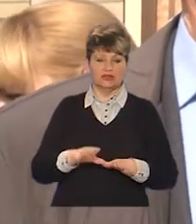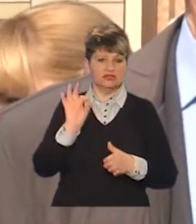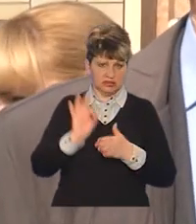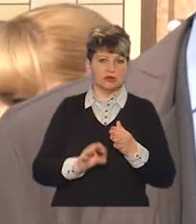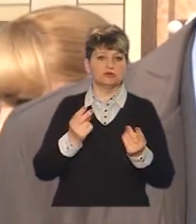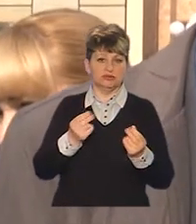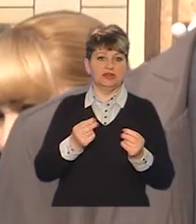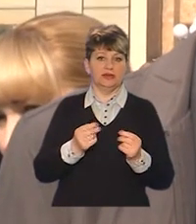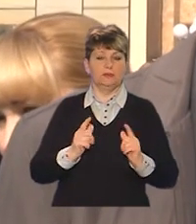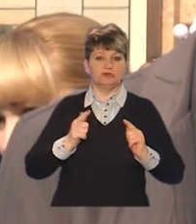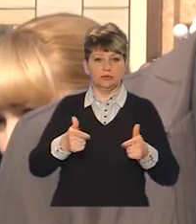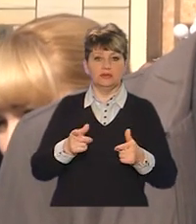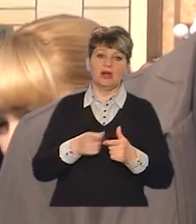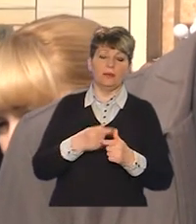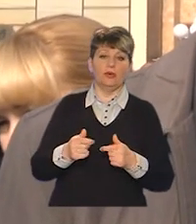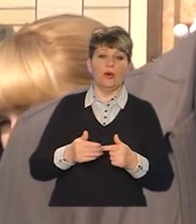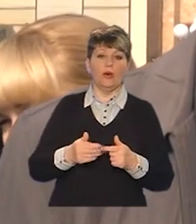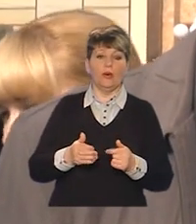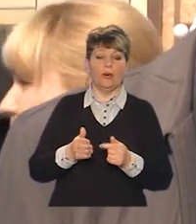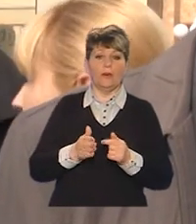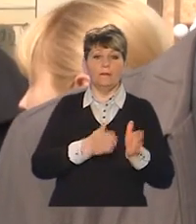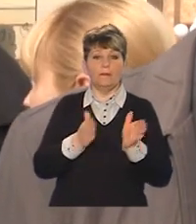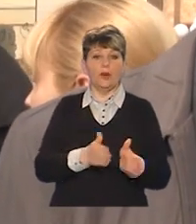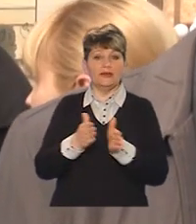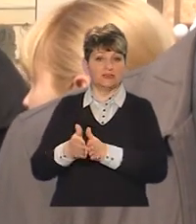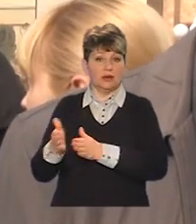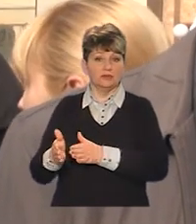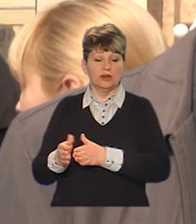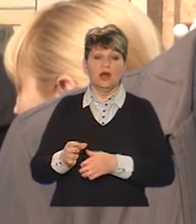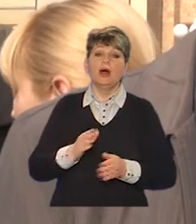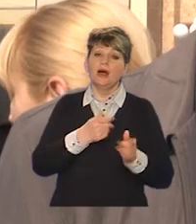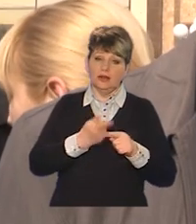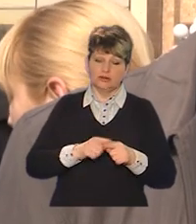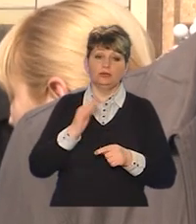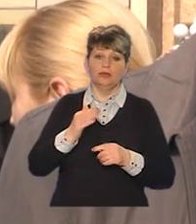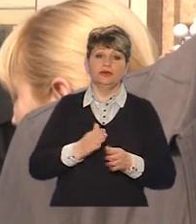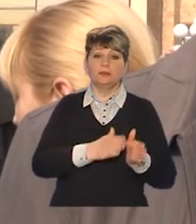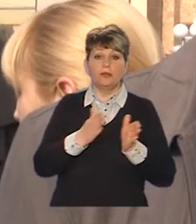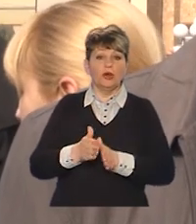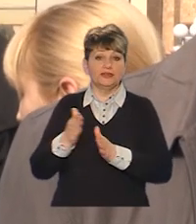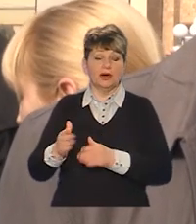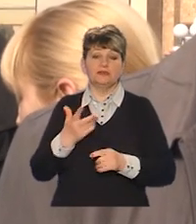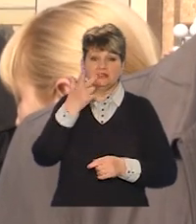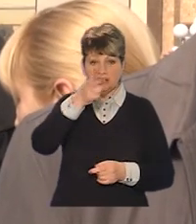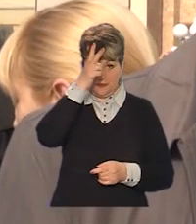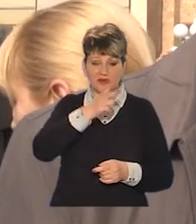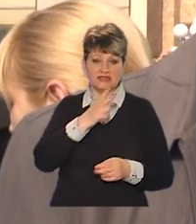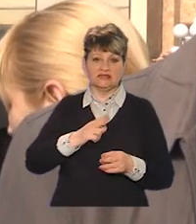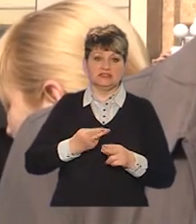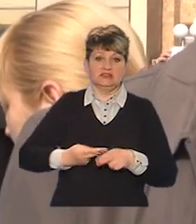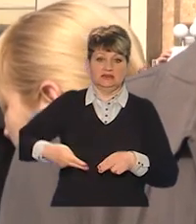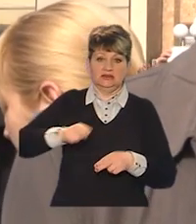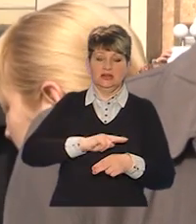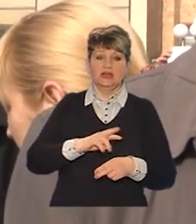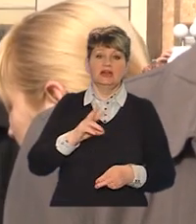зразу нарахуються гроші? Ну там чи поетапно? Поетапно. Зразу нічого не може зробитися, тому що заборгованість стала вже 3 місяці.